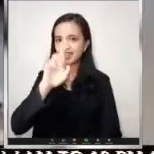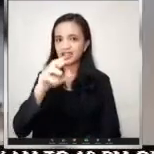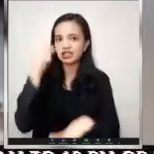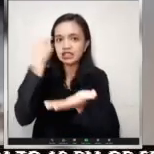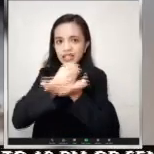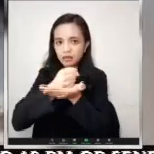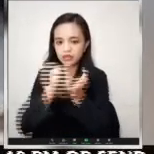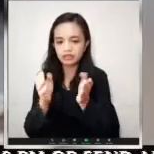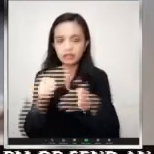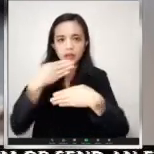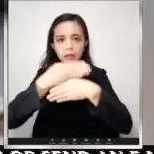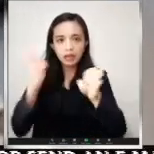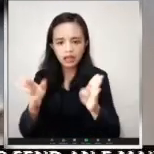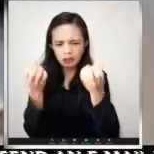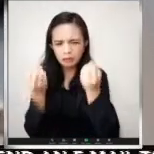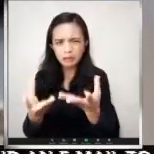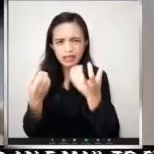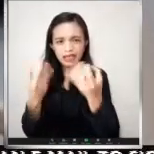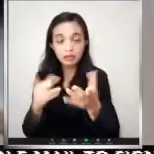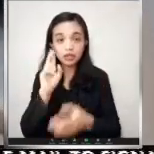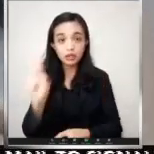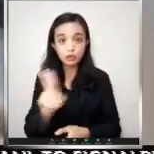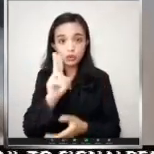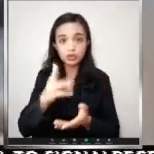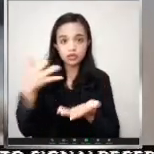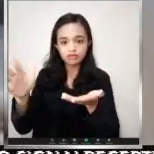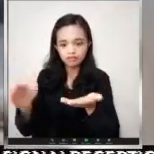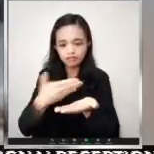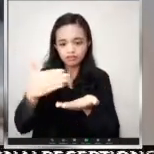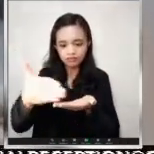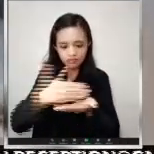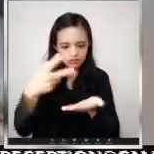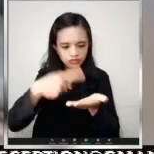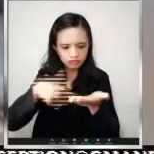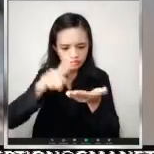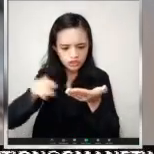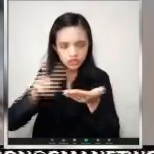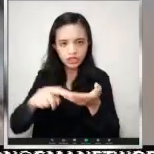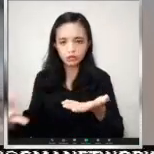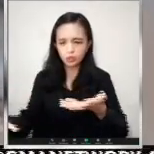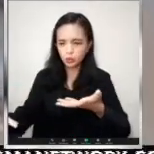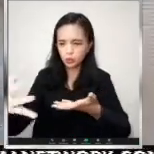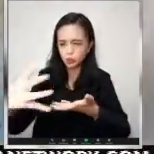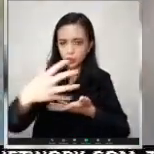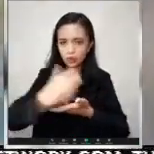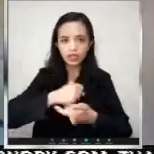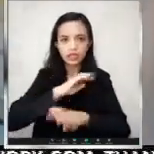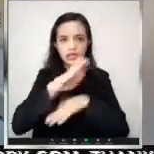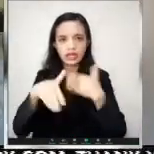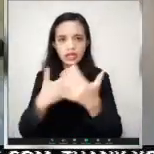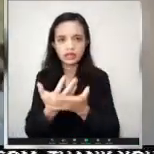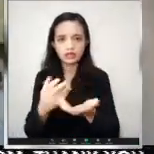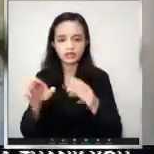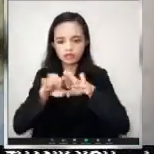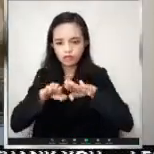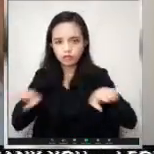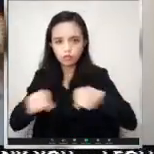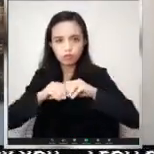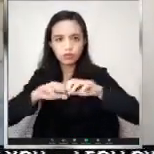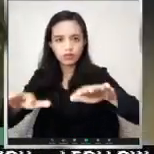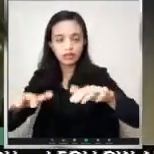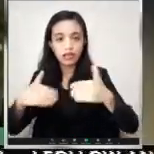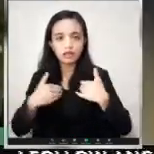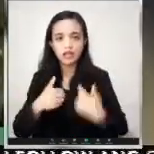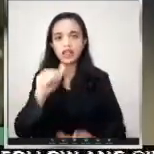dami, gumamit na ng walis at daspan ang mga operatiba para maipon lahat ang mga nakakalat sa sahig. Ang na-recover na mahigit 10